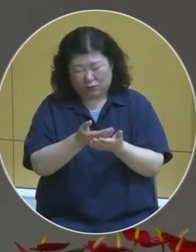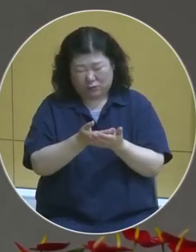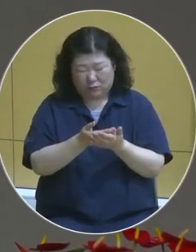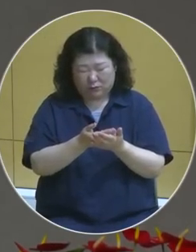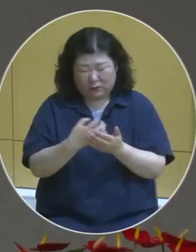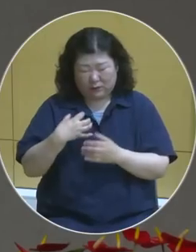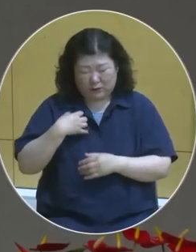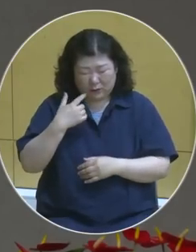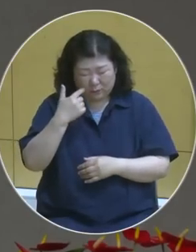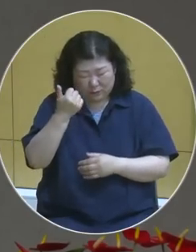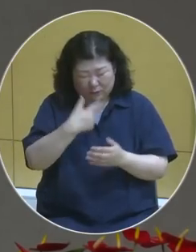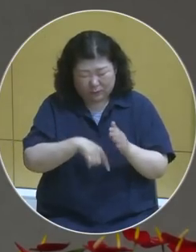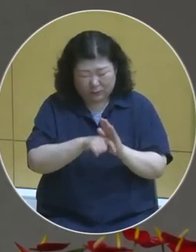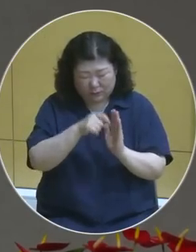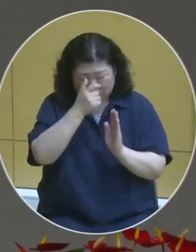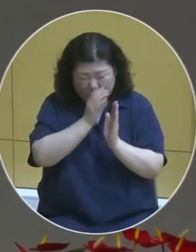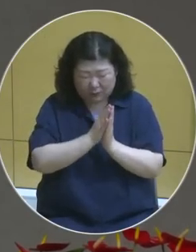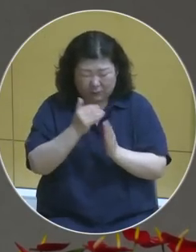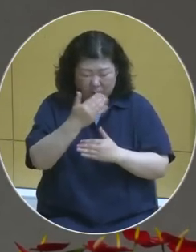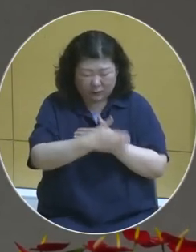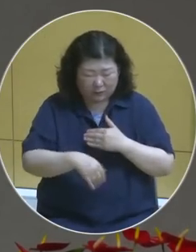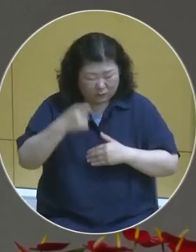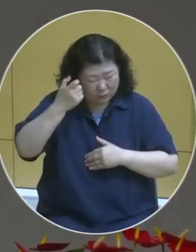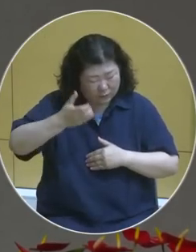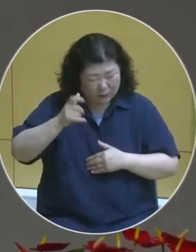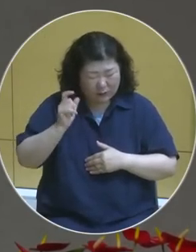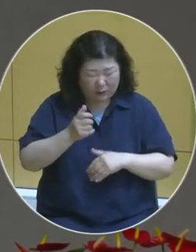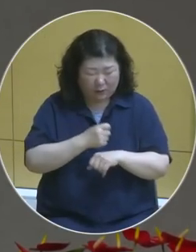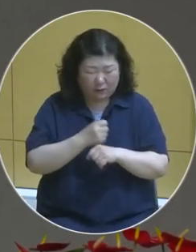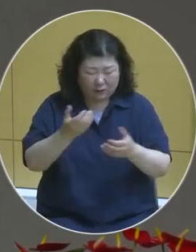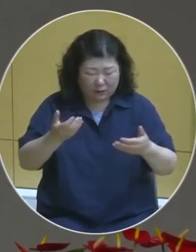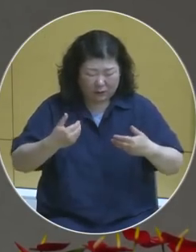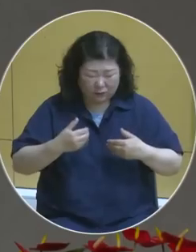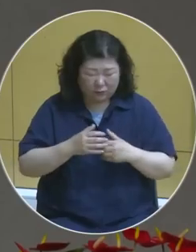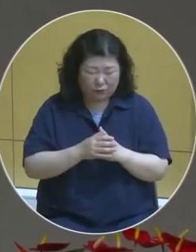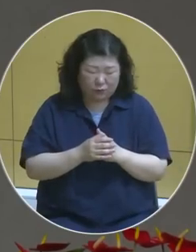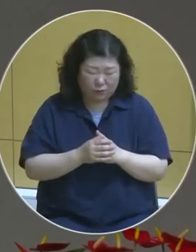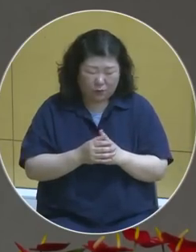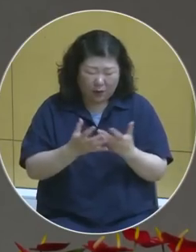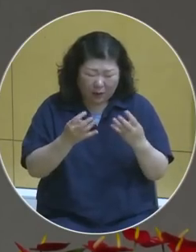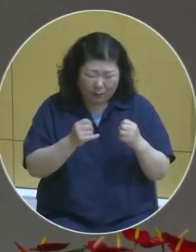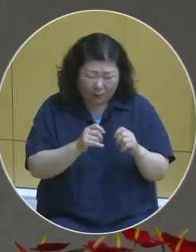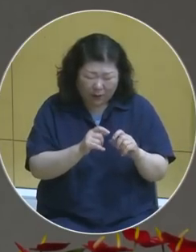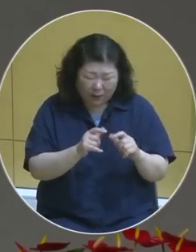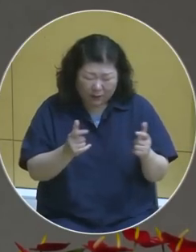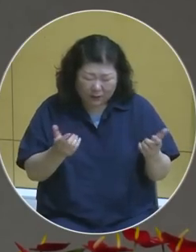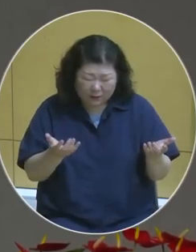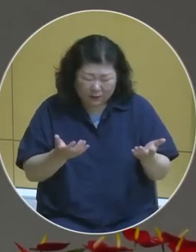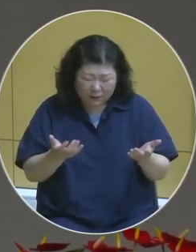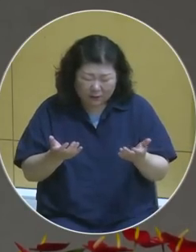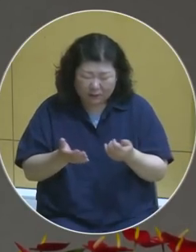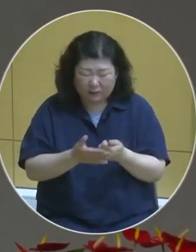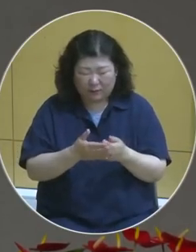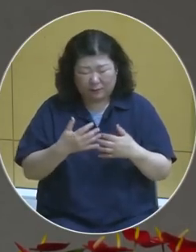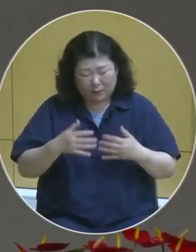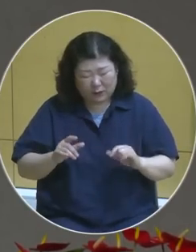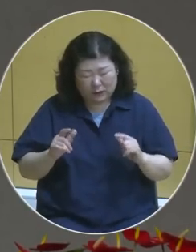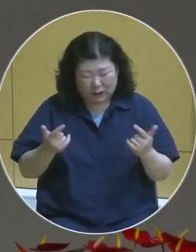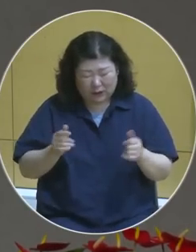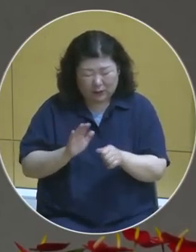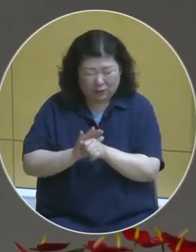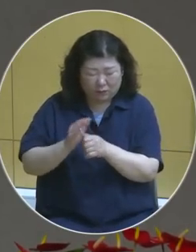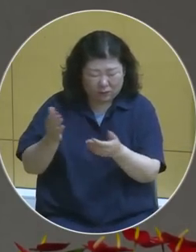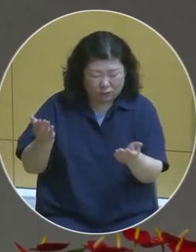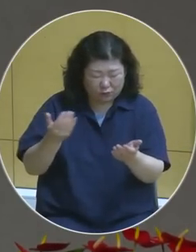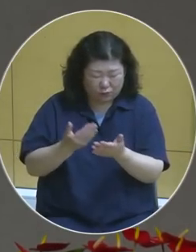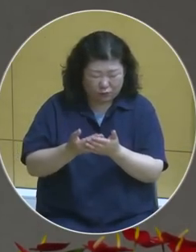기도합니다. 영육간에 강건하게 하시고 특별히 많은 사역들로 피곤하지 않게 해주시고 이 위기의 시대에 목사님을